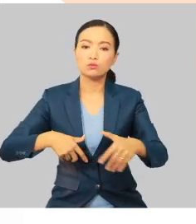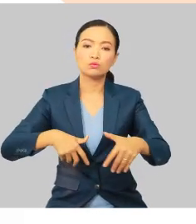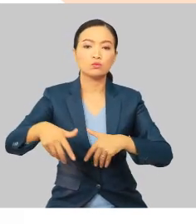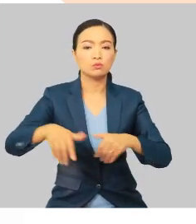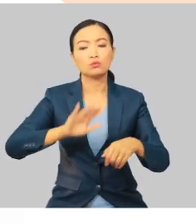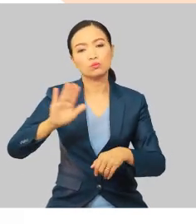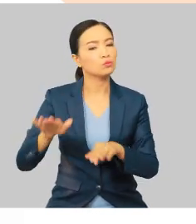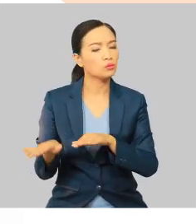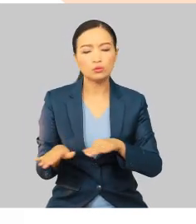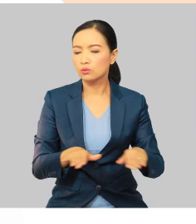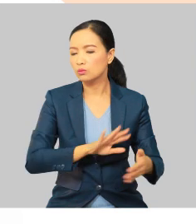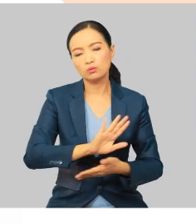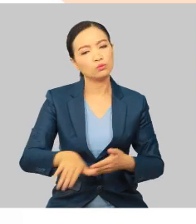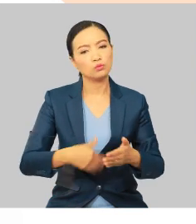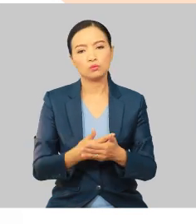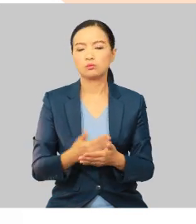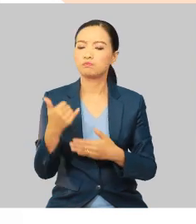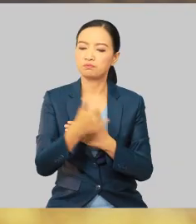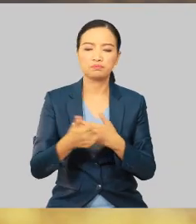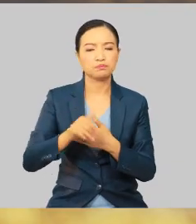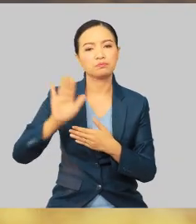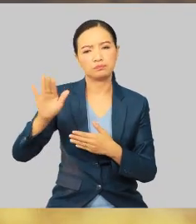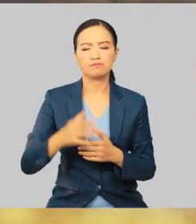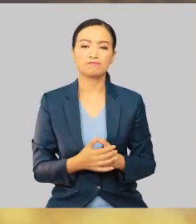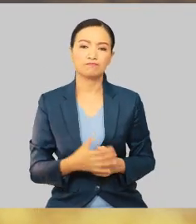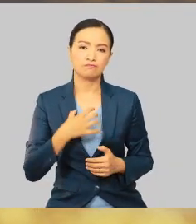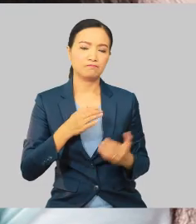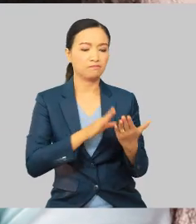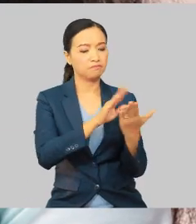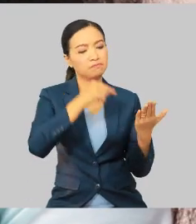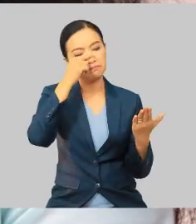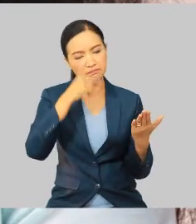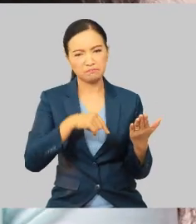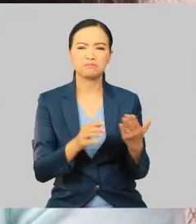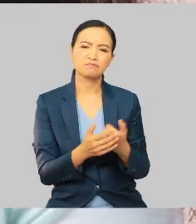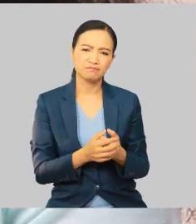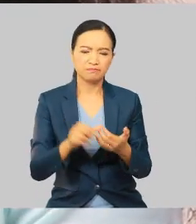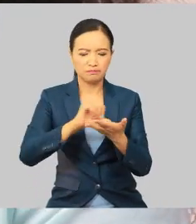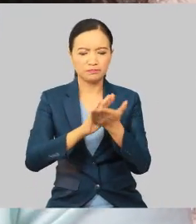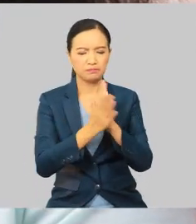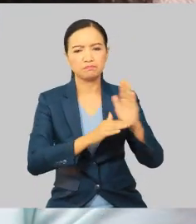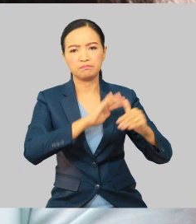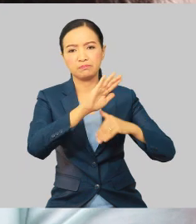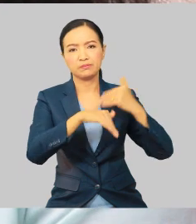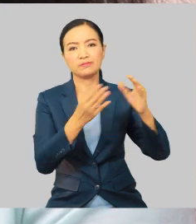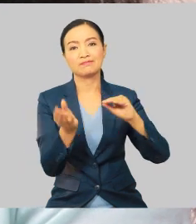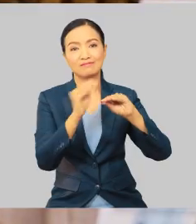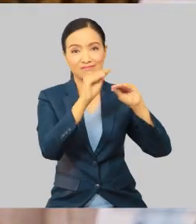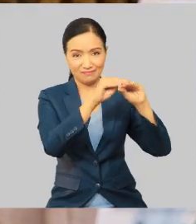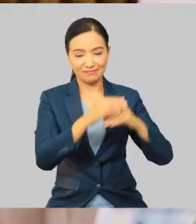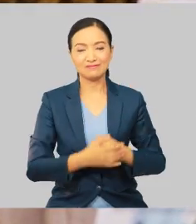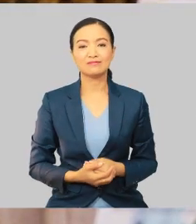แม้แต่ผู้คนเขาอะค่ะเตรียมพร้อมไว้ให้อยู่แล้วค่ะก็อยากให้ที่ไทยมีปรับปรุงเพิ่มมากขึ้น